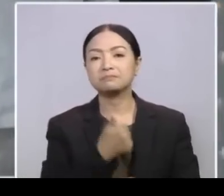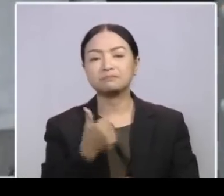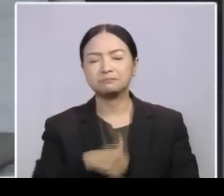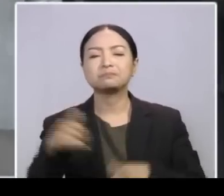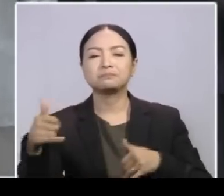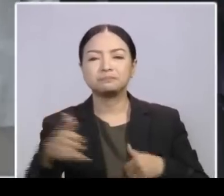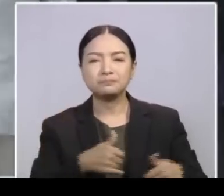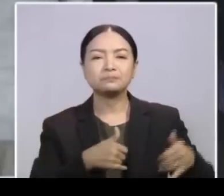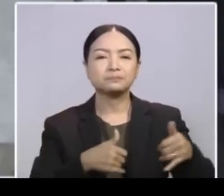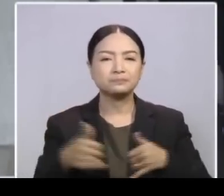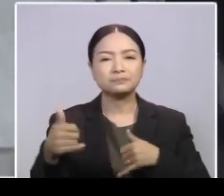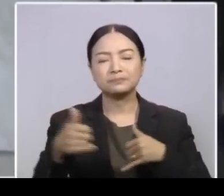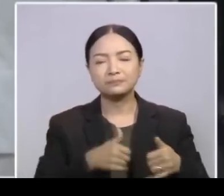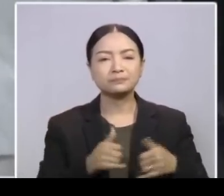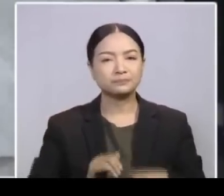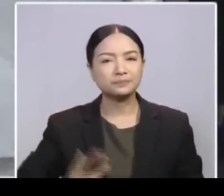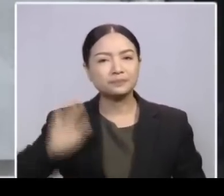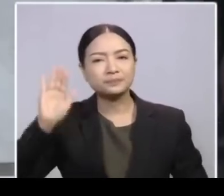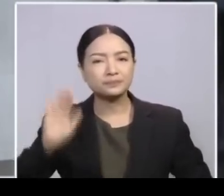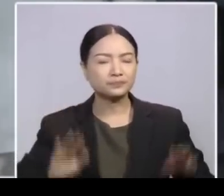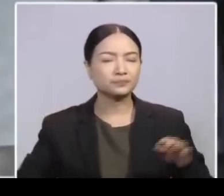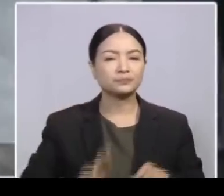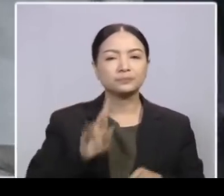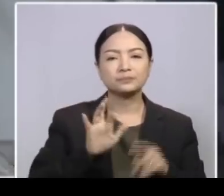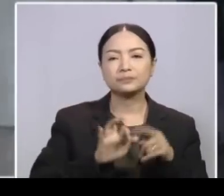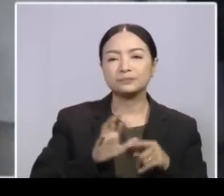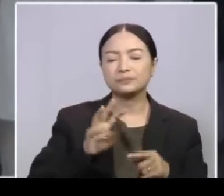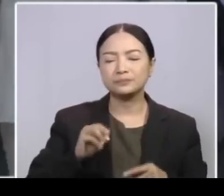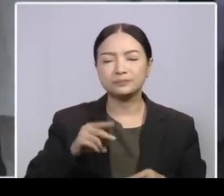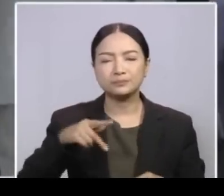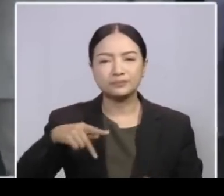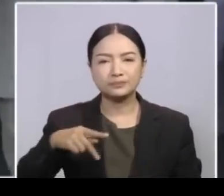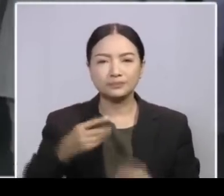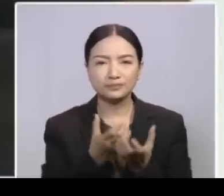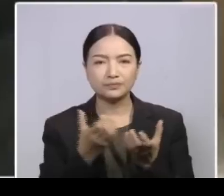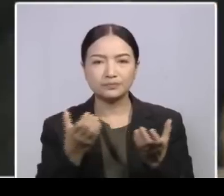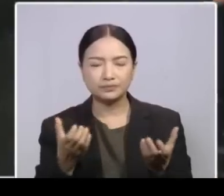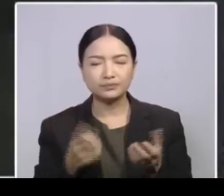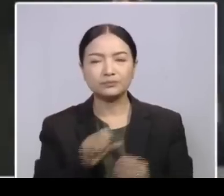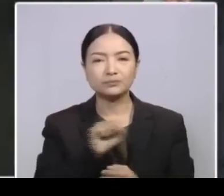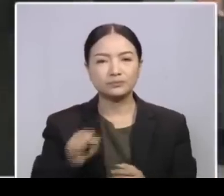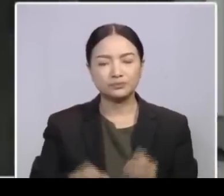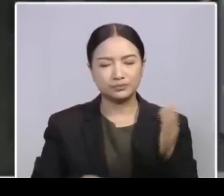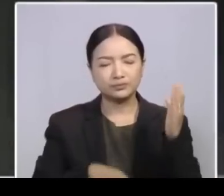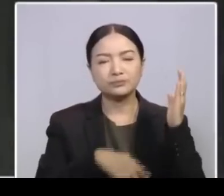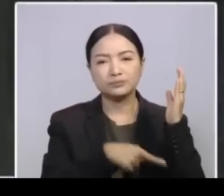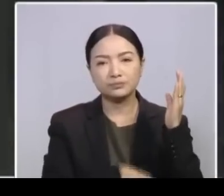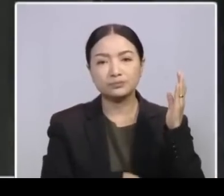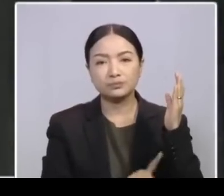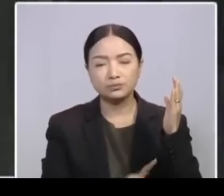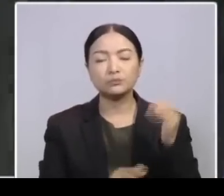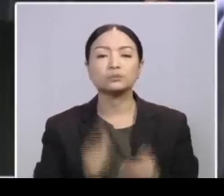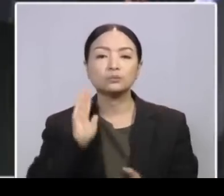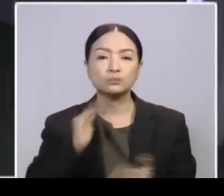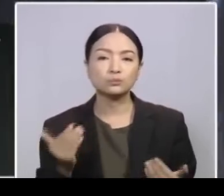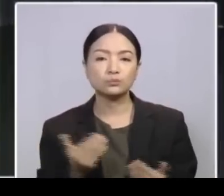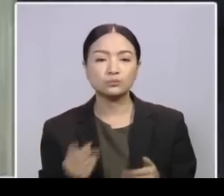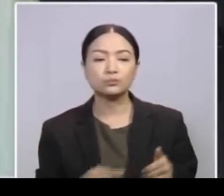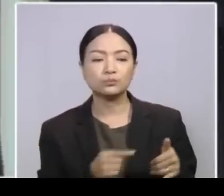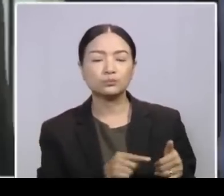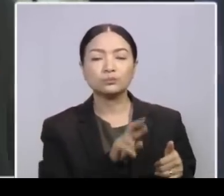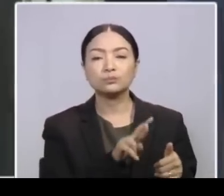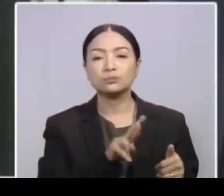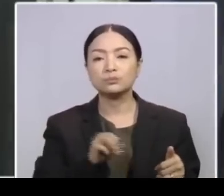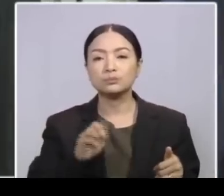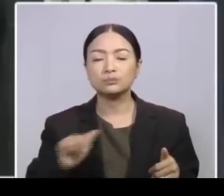อเนื่องค่ะไม่ว่าจะเป็นนายร่มธรรมขำนุรักษ์ส.ส.พัทลุงพรรคประชาธิปัตย์บุตรชายนายนฤทธิ์ขำนุรักษ์ซึ่งเป็นรัฐม